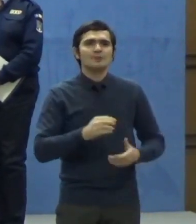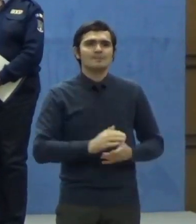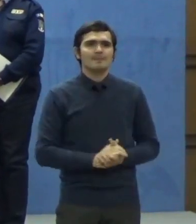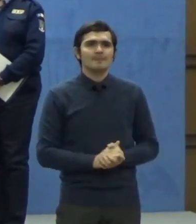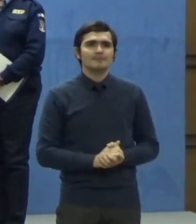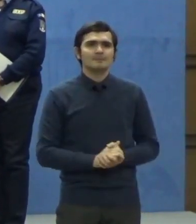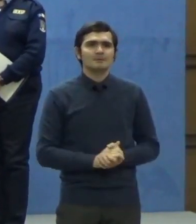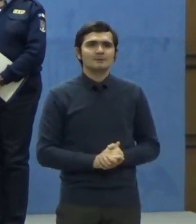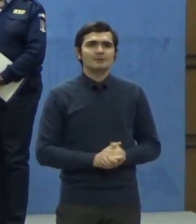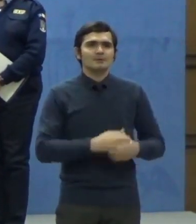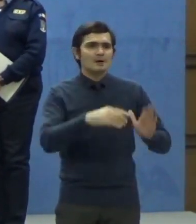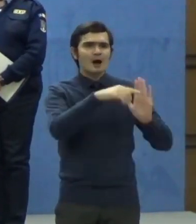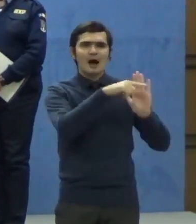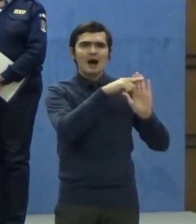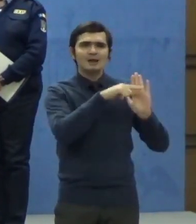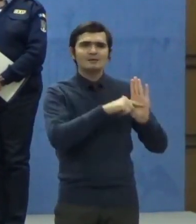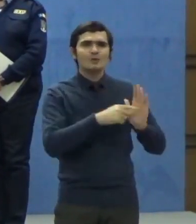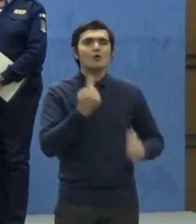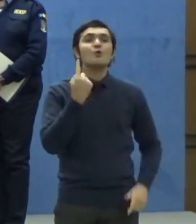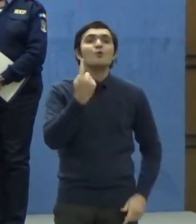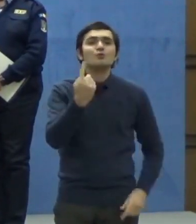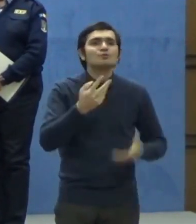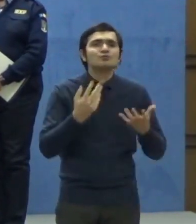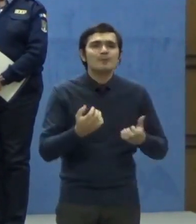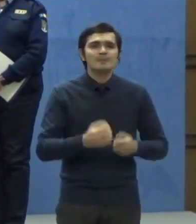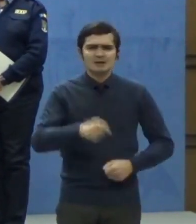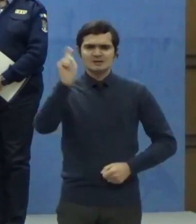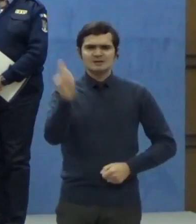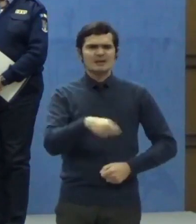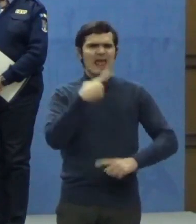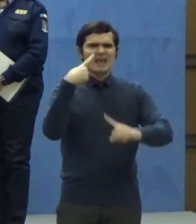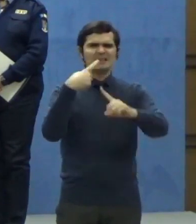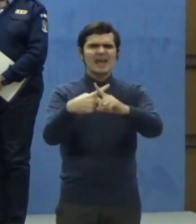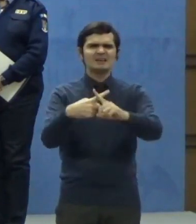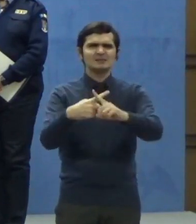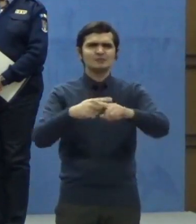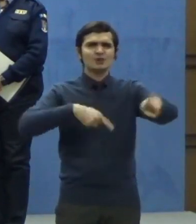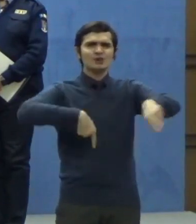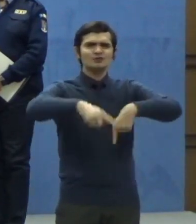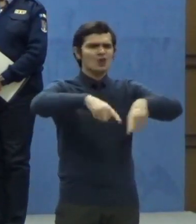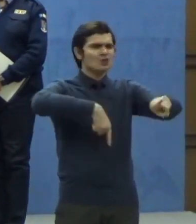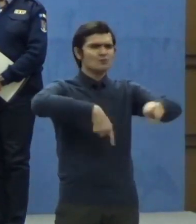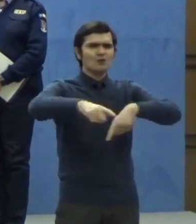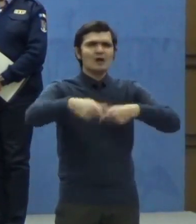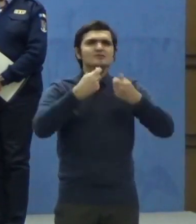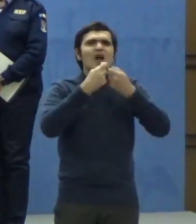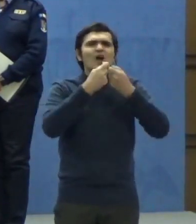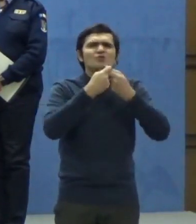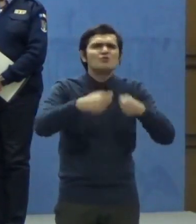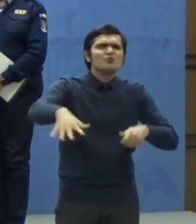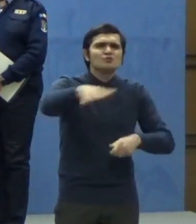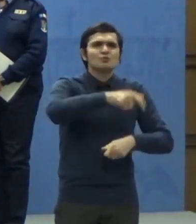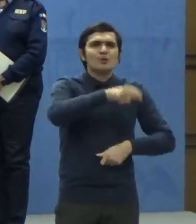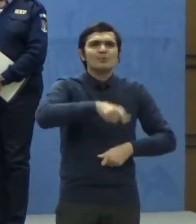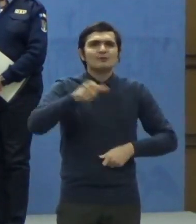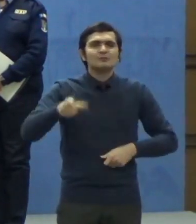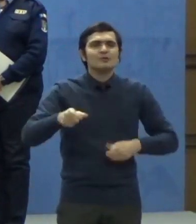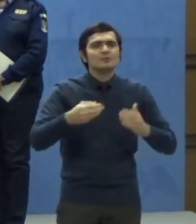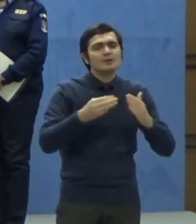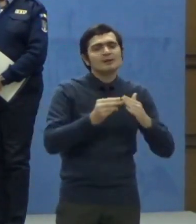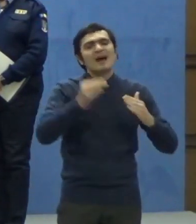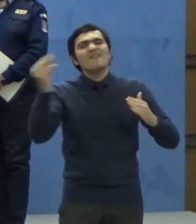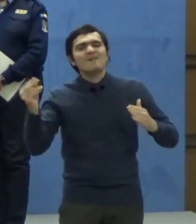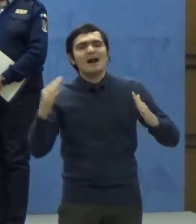Articolul 1. Se interzice circulația tuturor persoanelor în afara locuinței